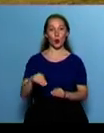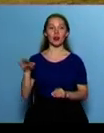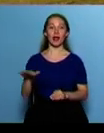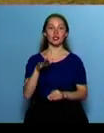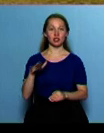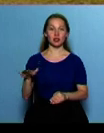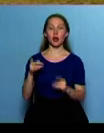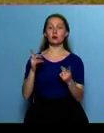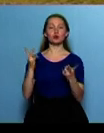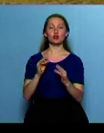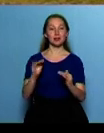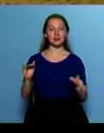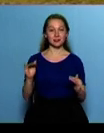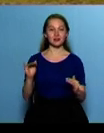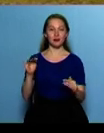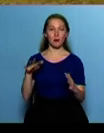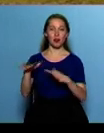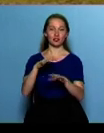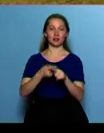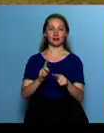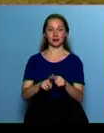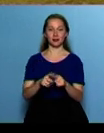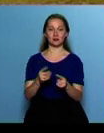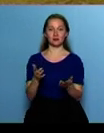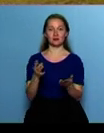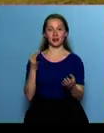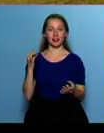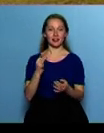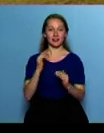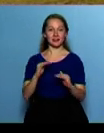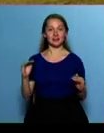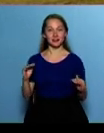Почему нужна детская площадка? Во-первых, это детям где есть